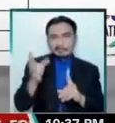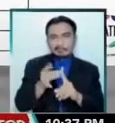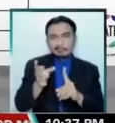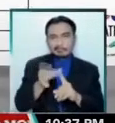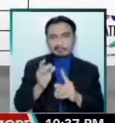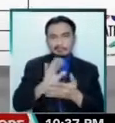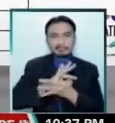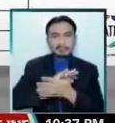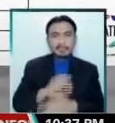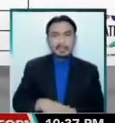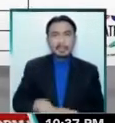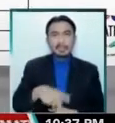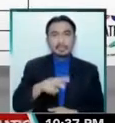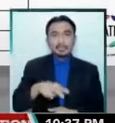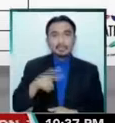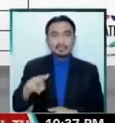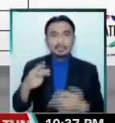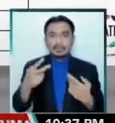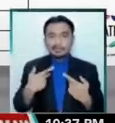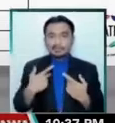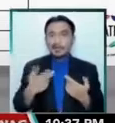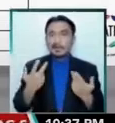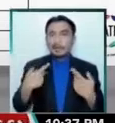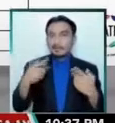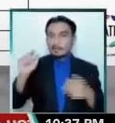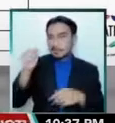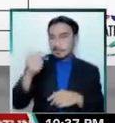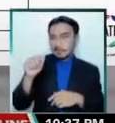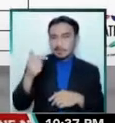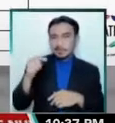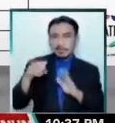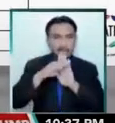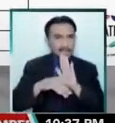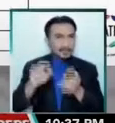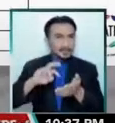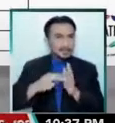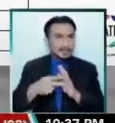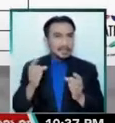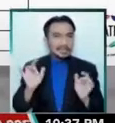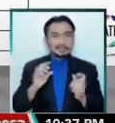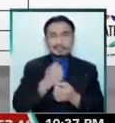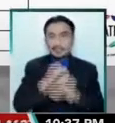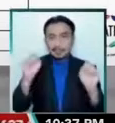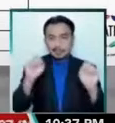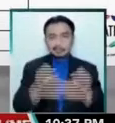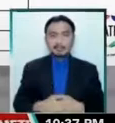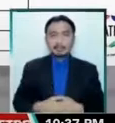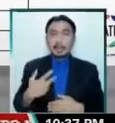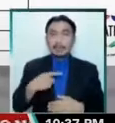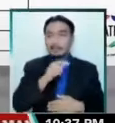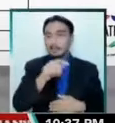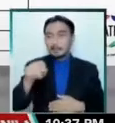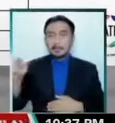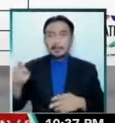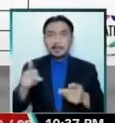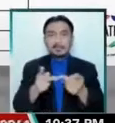mga bansa at mga teritoryo ang nasa green boundary between the family and no? Habang ang mga bansa, teritoryo to loved ones ba? Noon